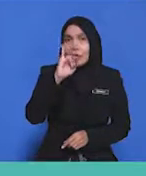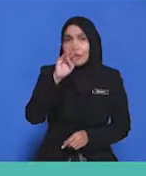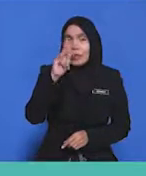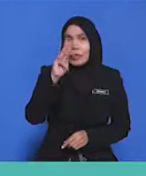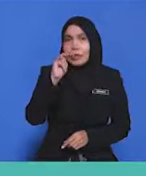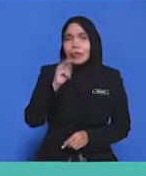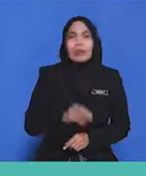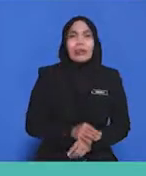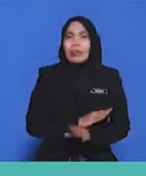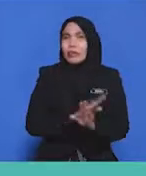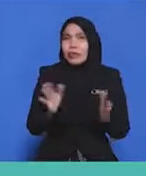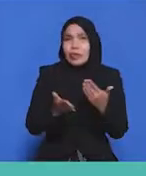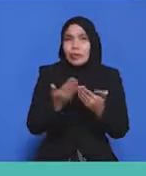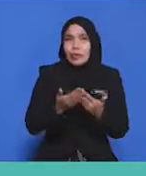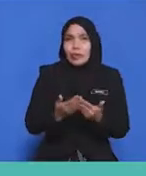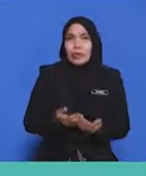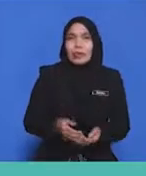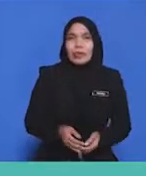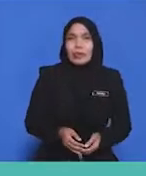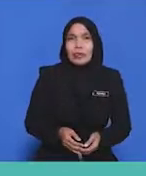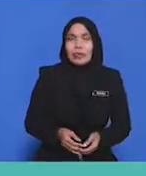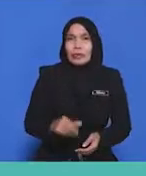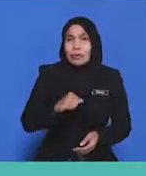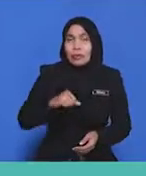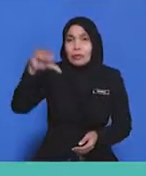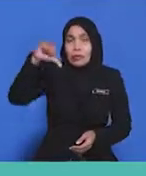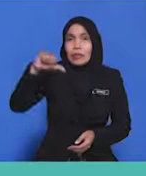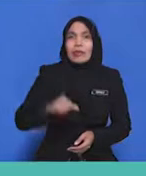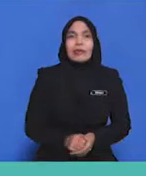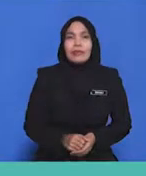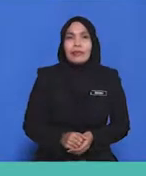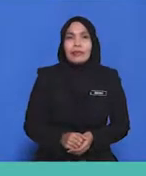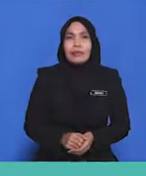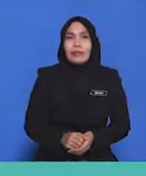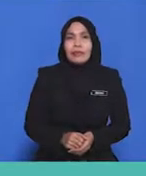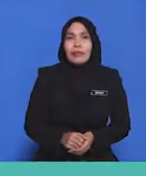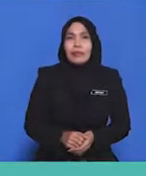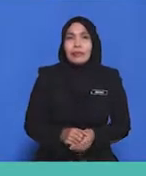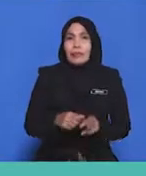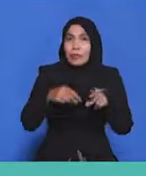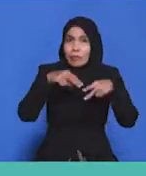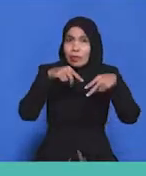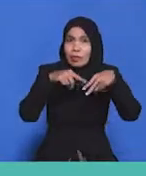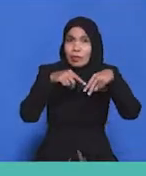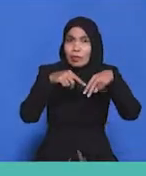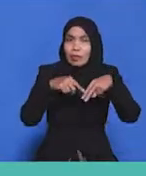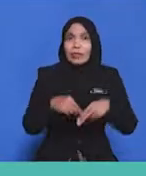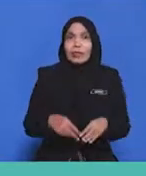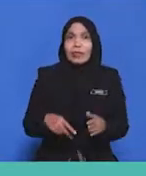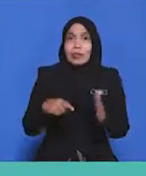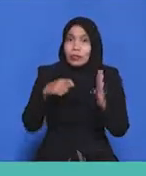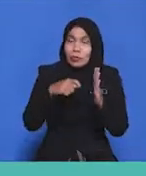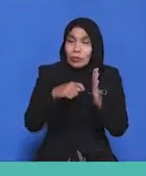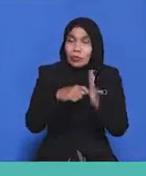meneruskan kayuhan meskipun betisnya tertusuk serpihan kayu sepanjang 20 cm